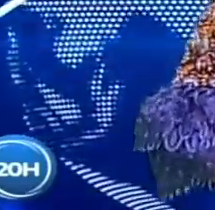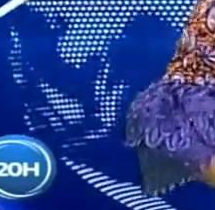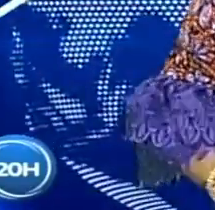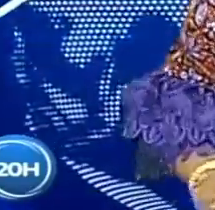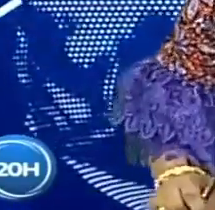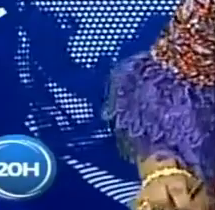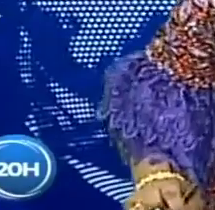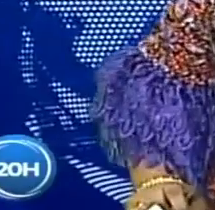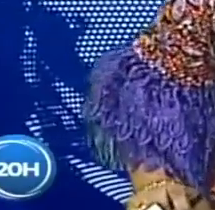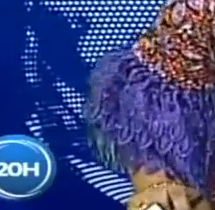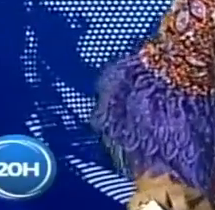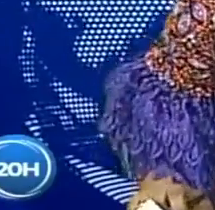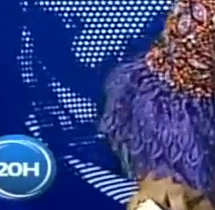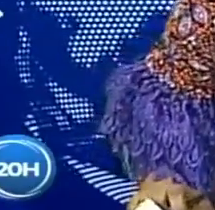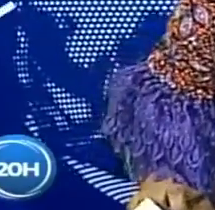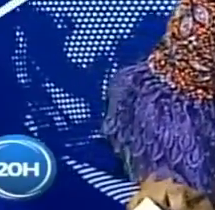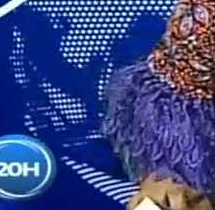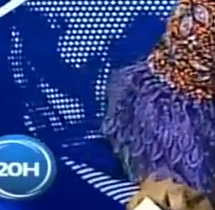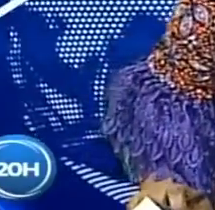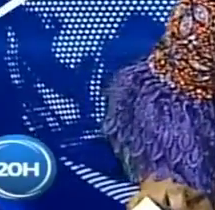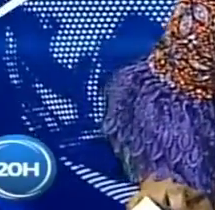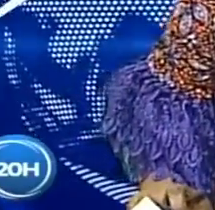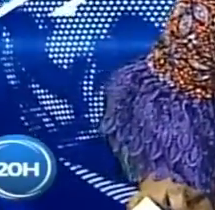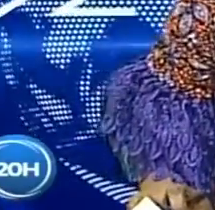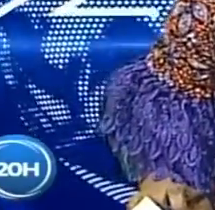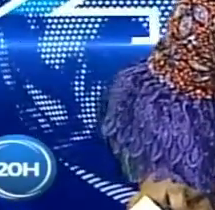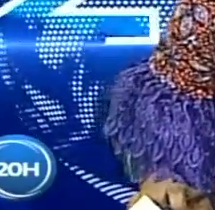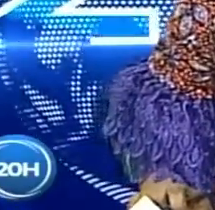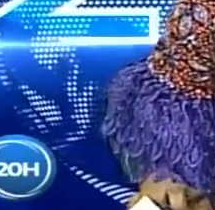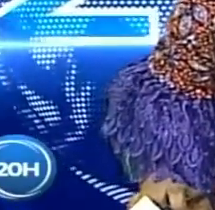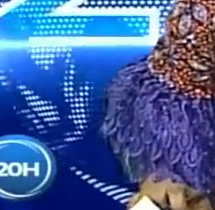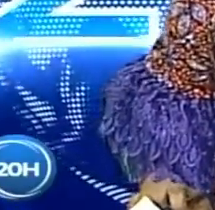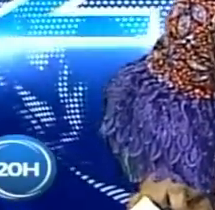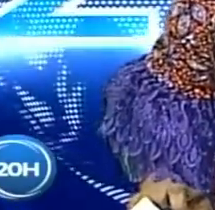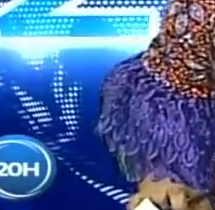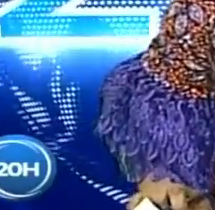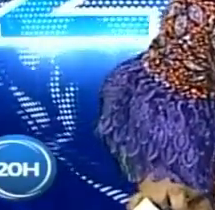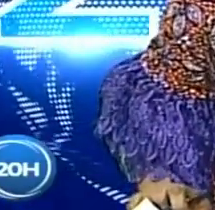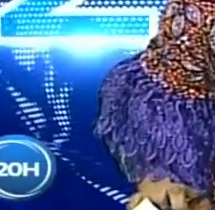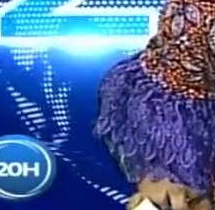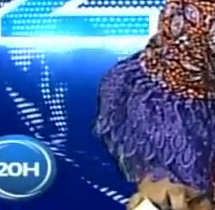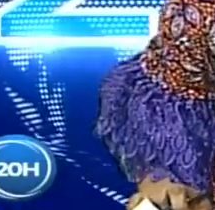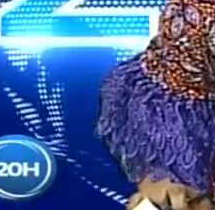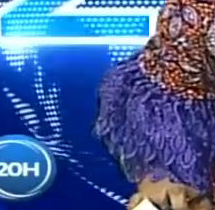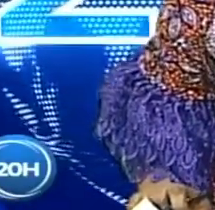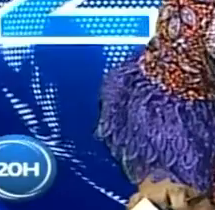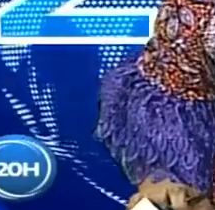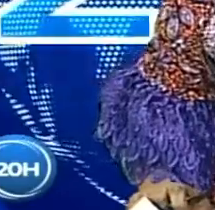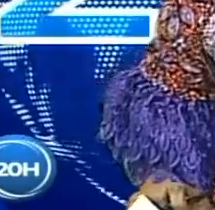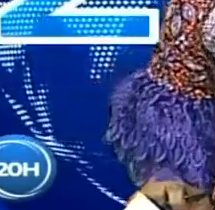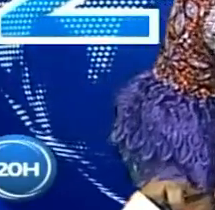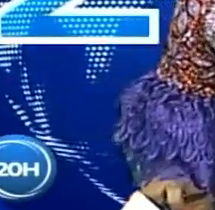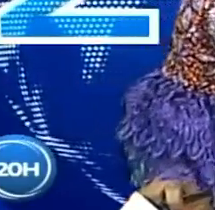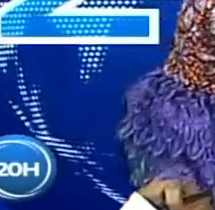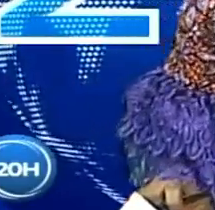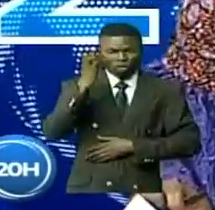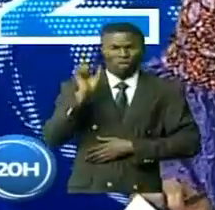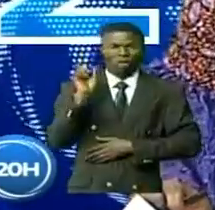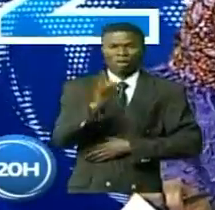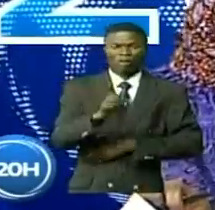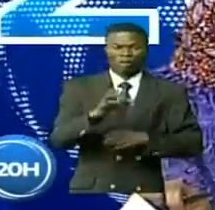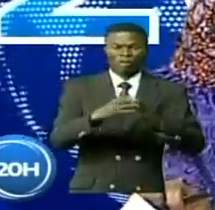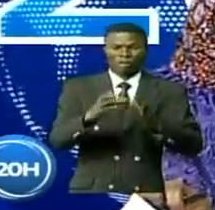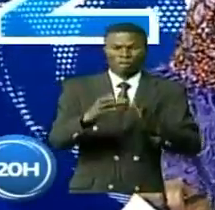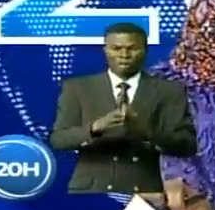de la République, Félix Antoine Tshisekedi Tshilombo, a eu hier avec une forte délégation de l'Union européenne, conduite par Mayo